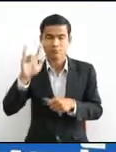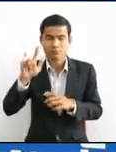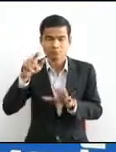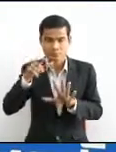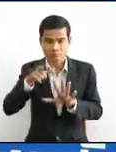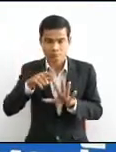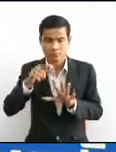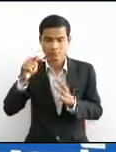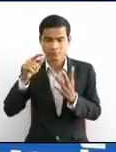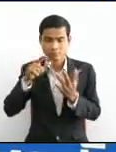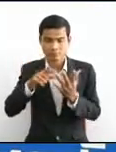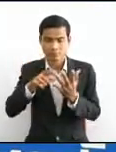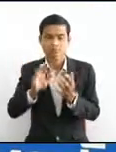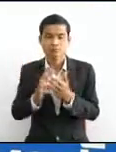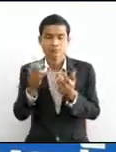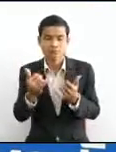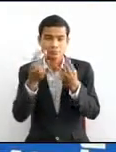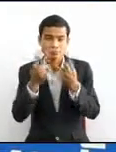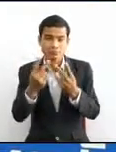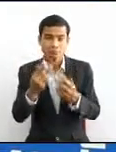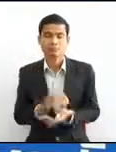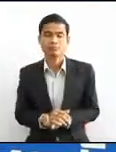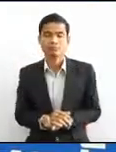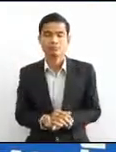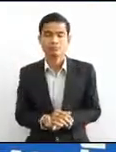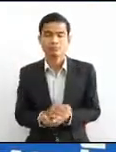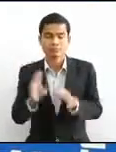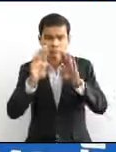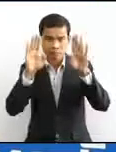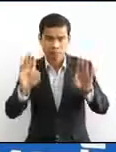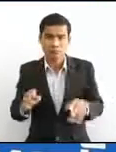là con từng ở khnhi chăm tiêm tọt chmui mùi nè kru na ta